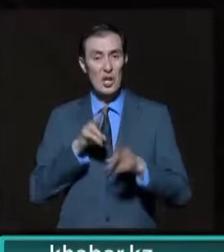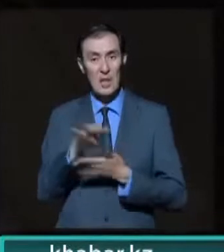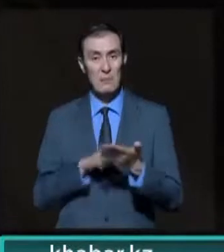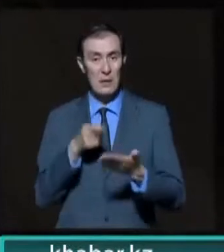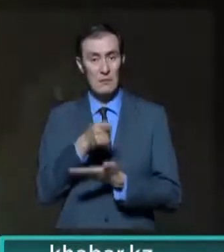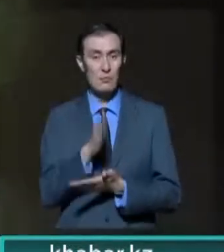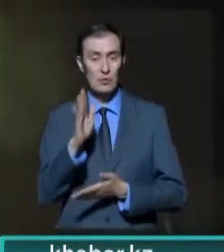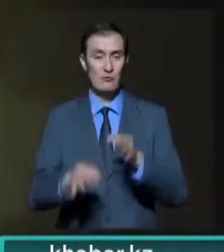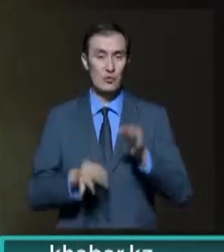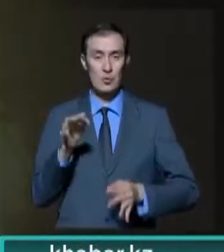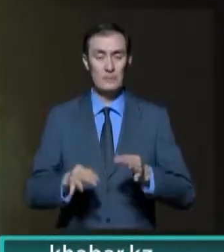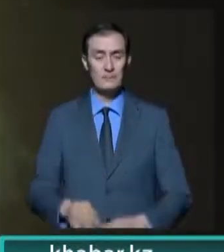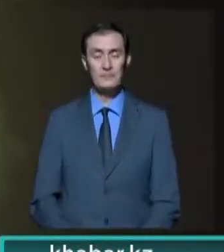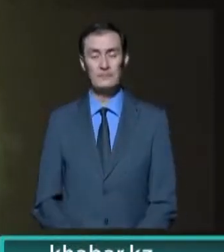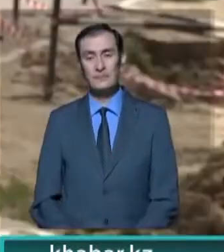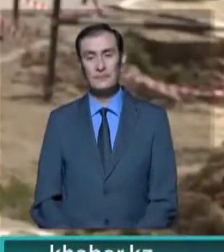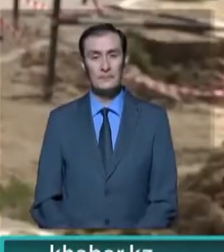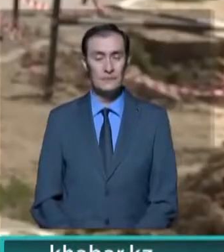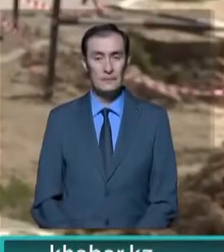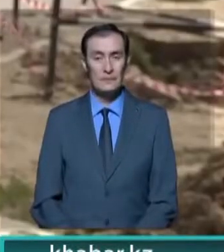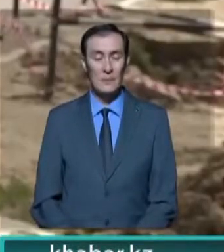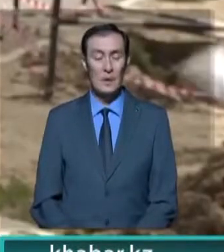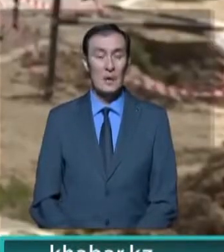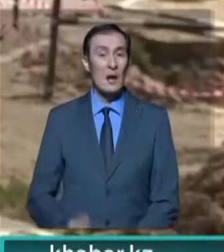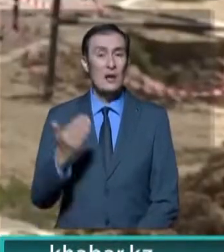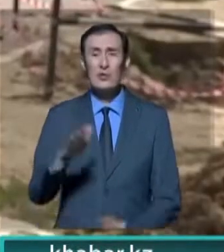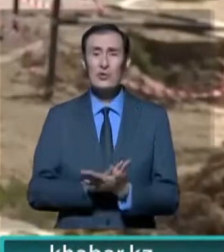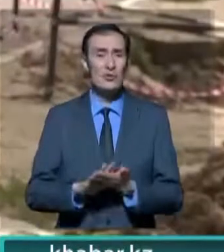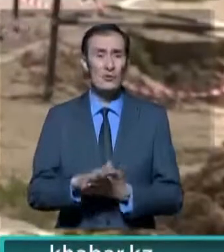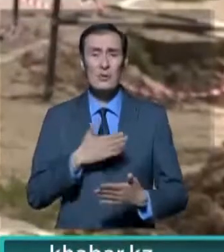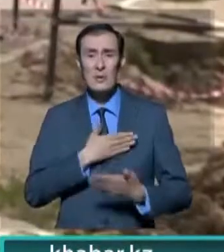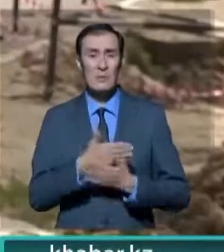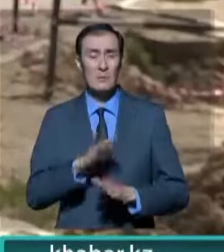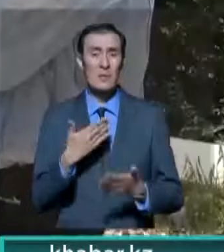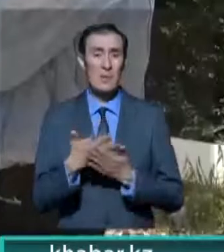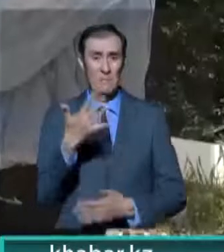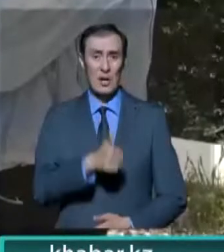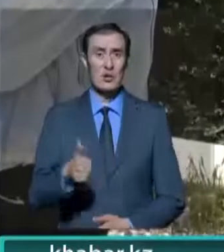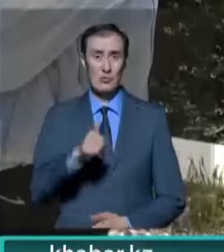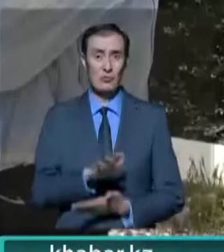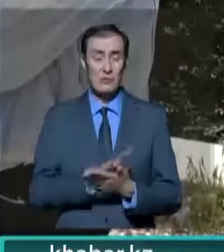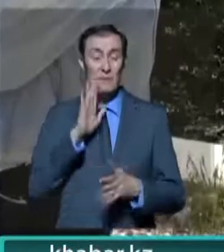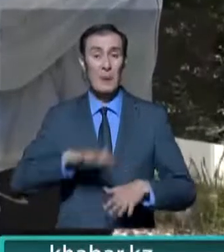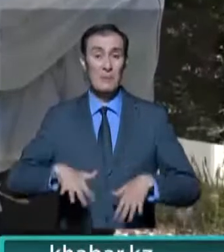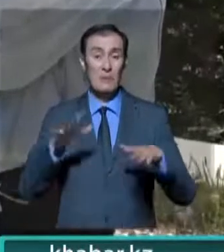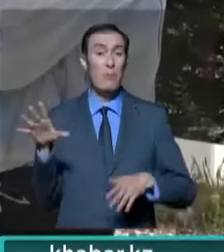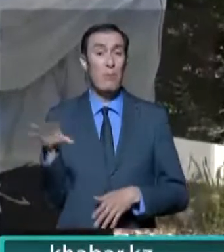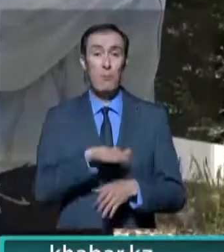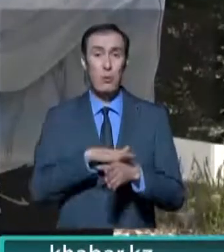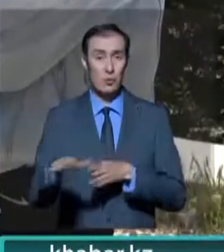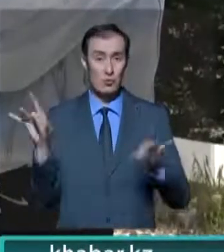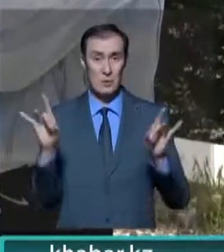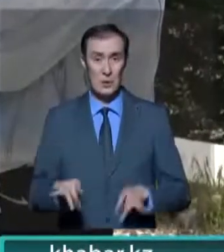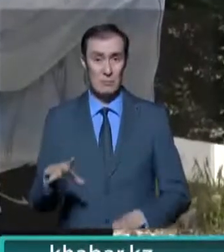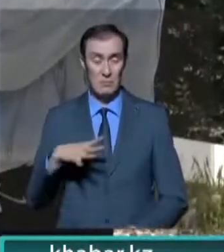намерена обратиться в суд. Они не предпринимали никаких действий примерно где-то 5 часов. За это время затопило вообще полностью весь